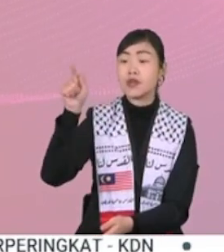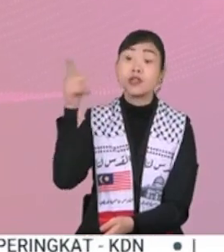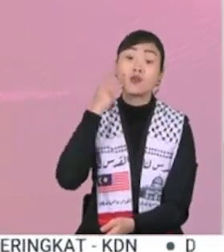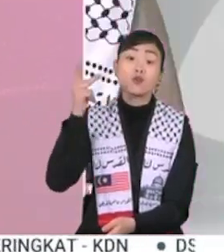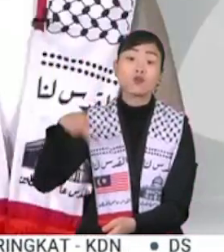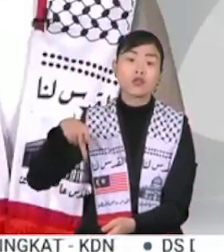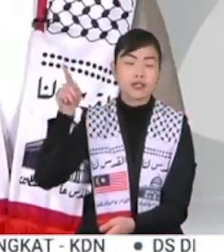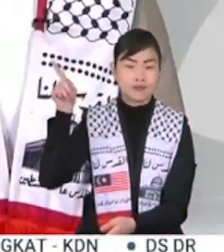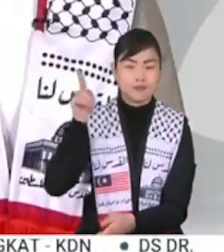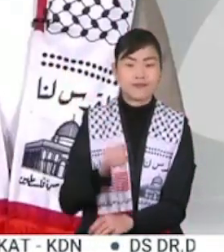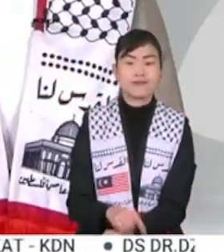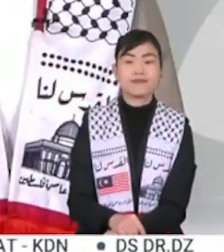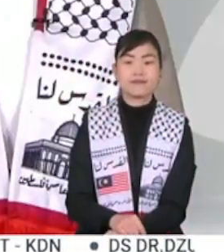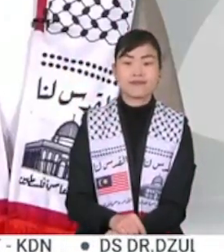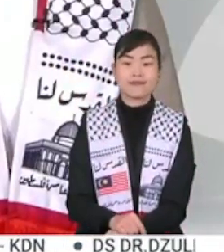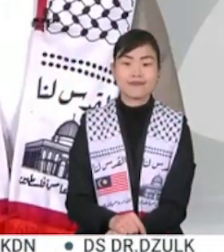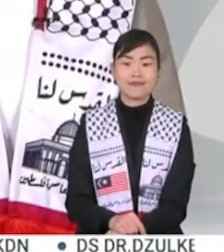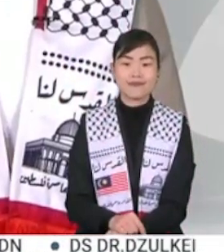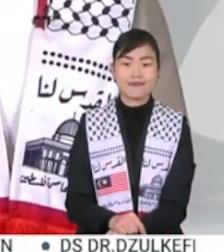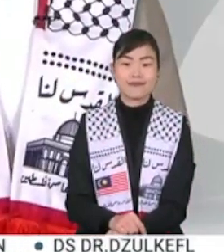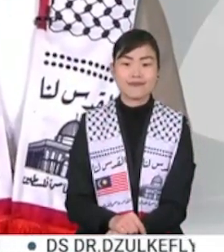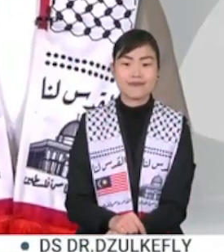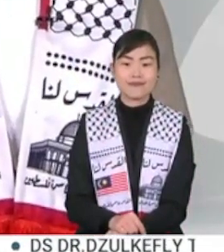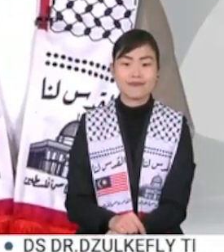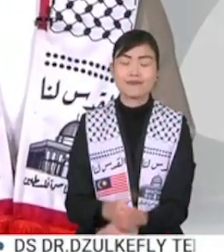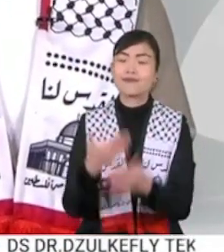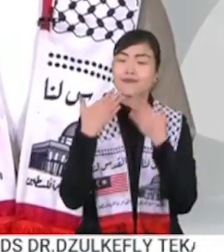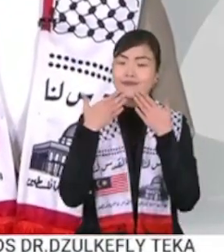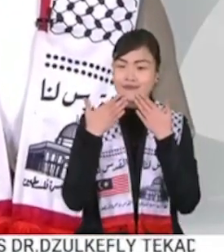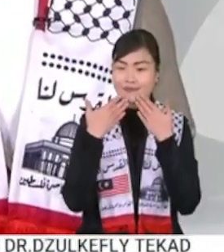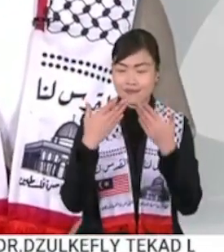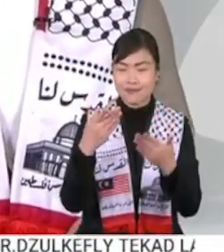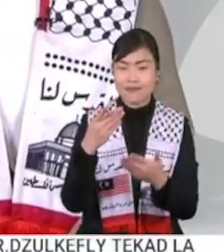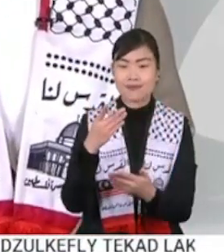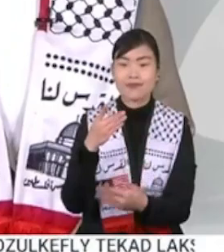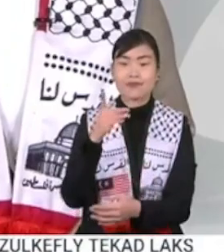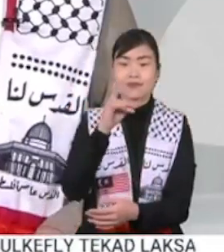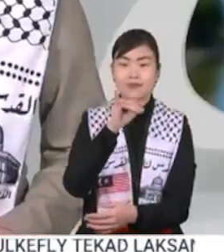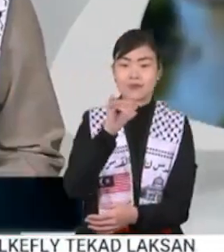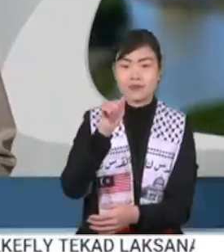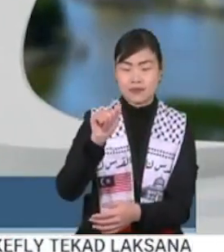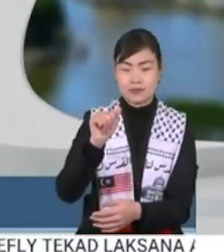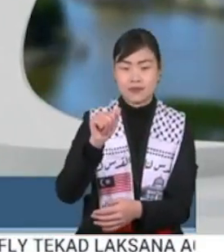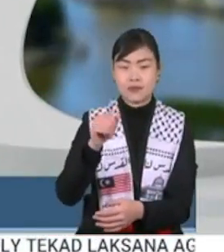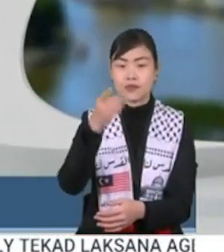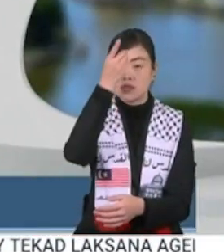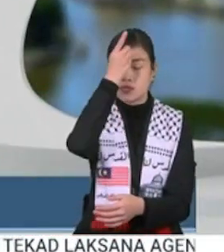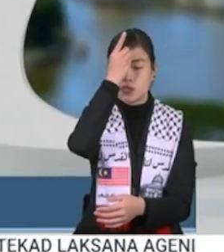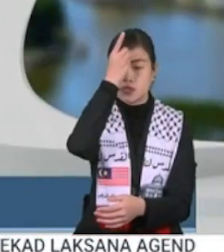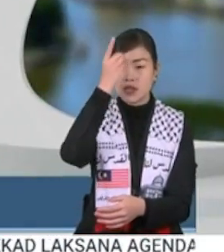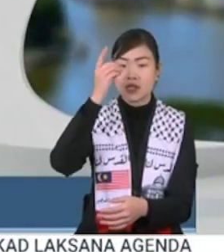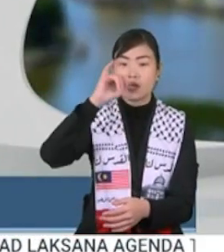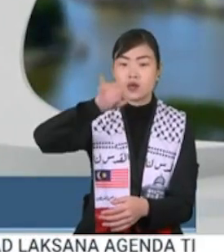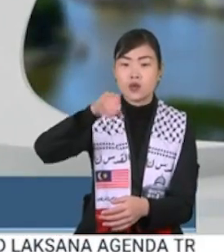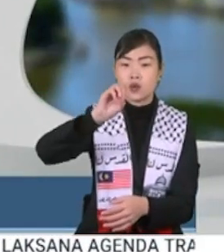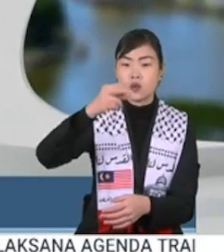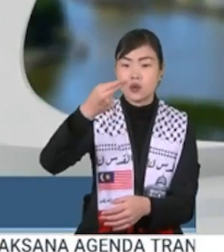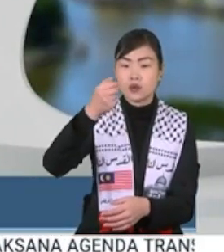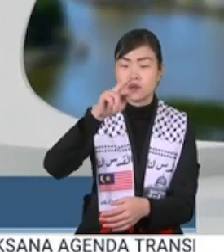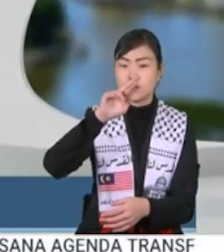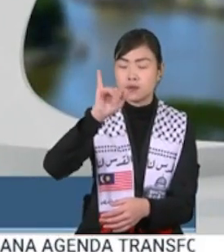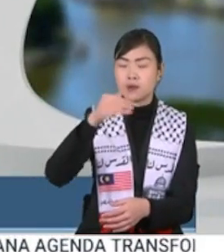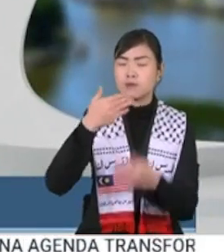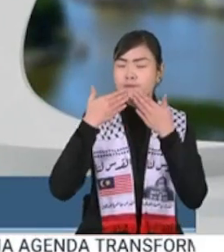silakan V ya terima kasih dia Premier Datuk patinggi Tan Sri Abang Johari tunopeng